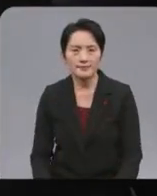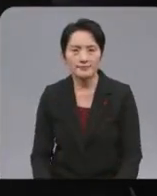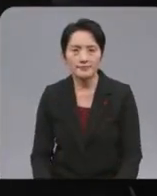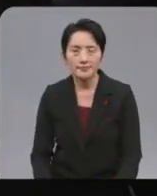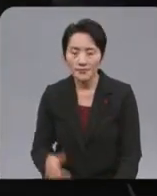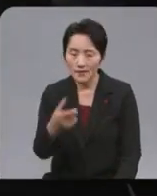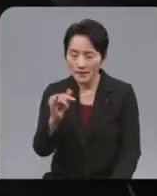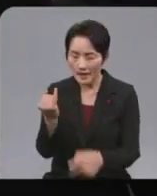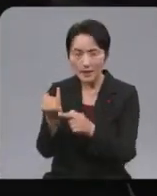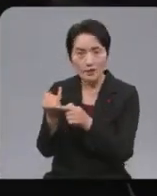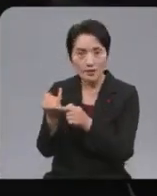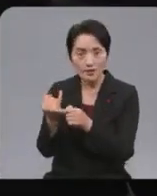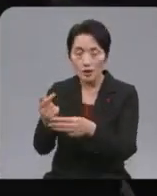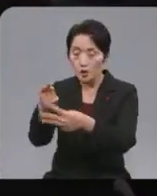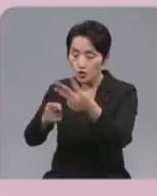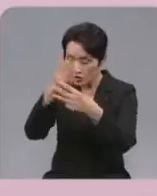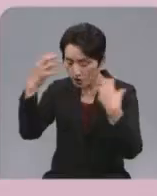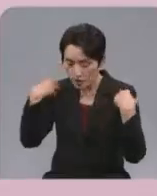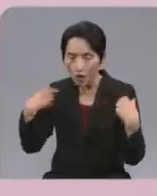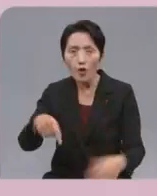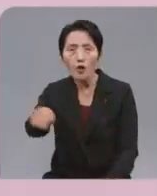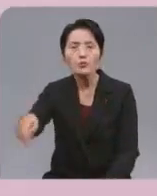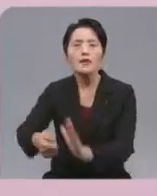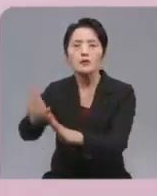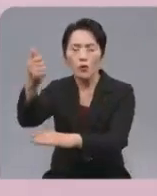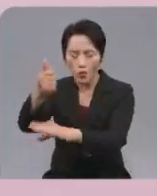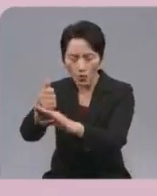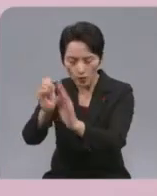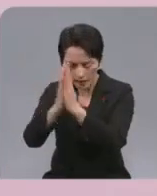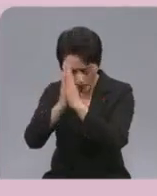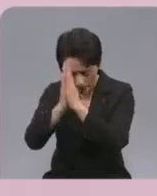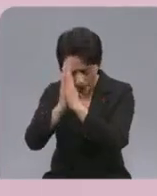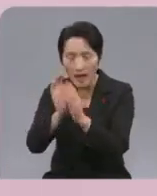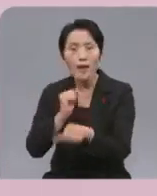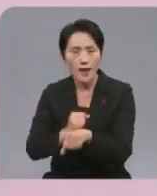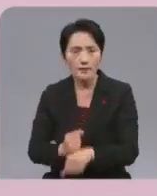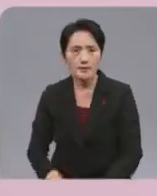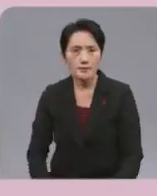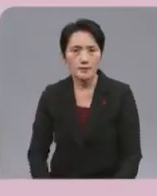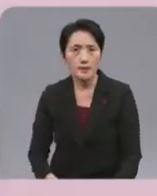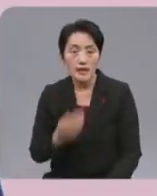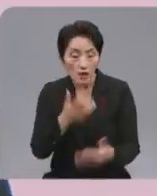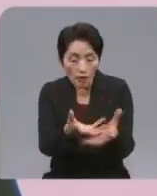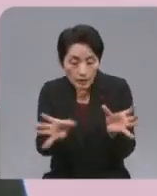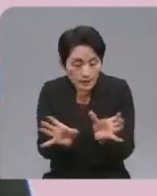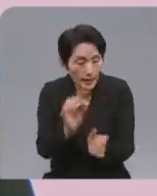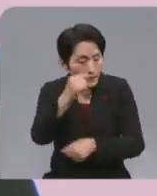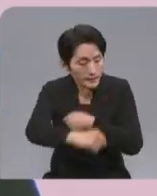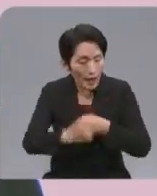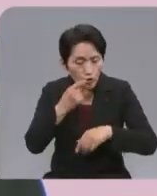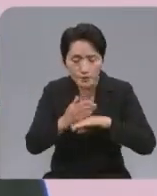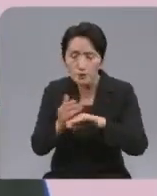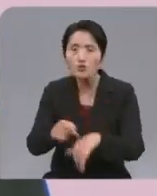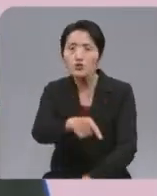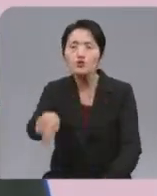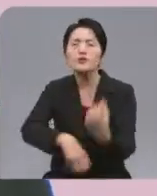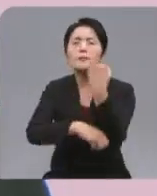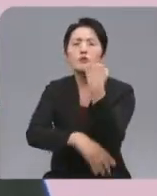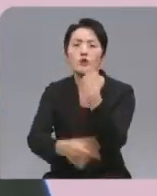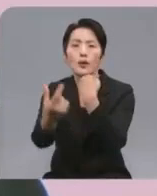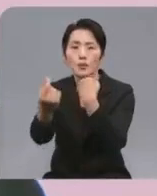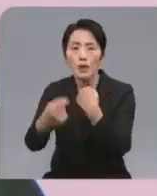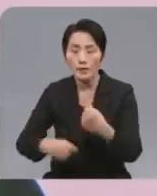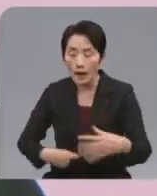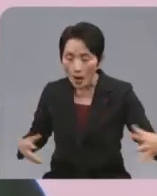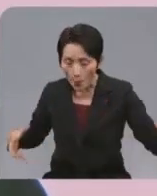Доверие народа недавний опрос проведённый и телерадиокомпании среди жителей страны поддерживающих